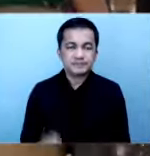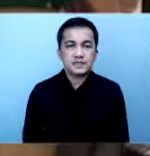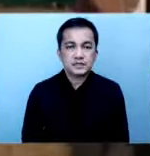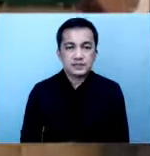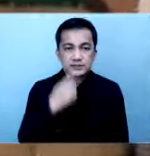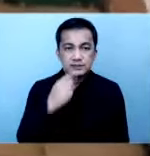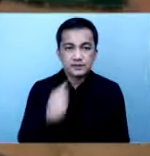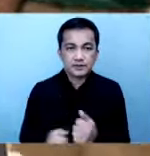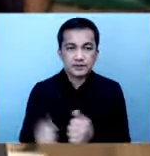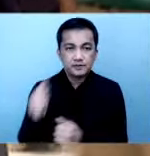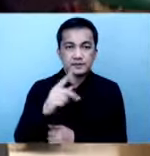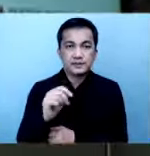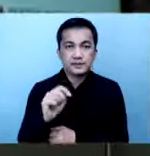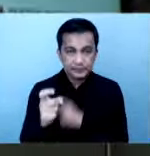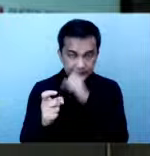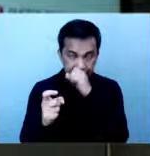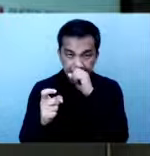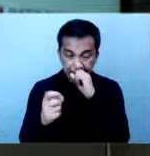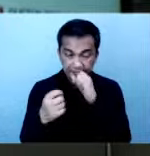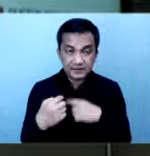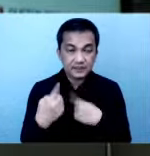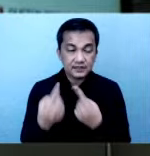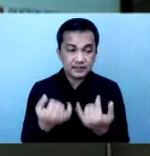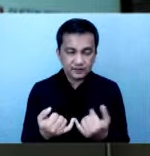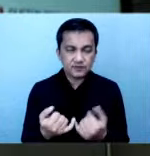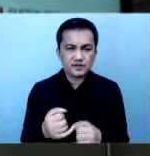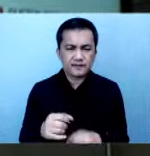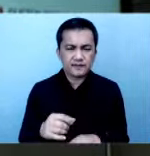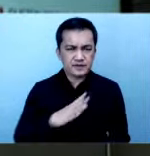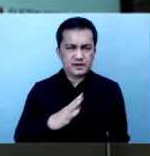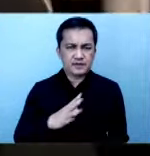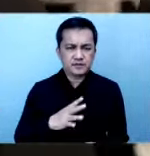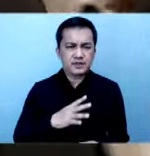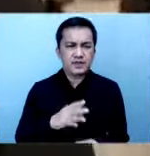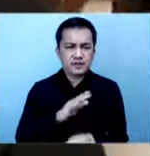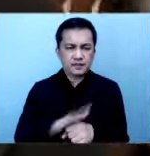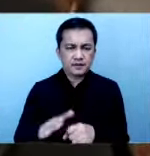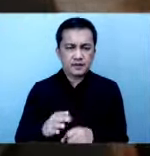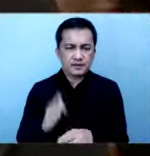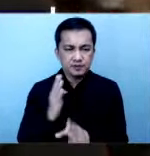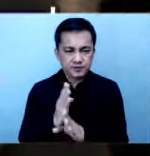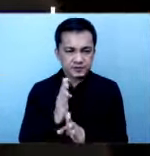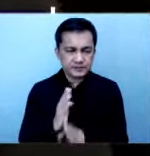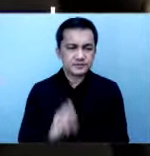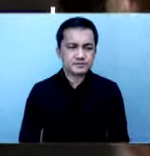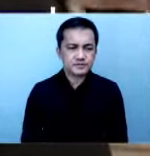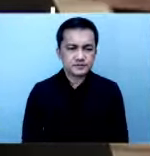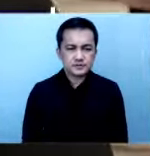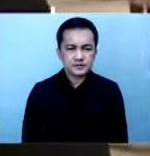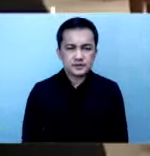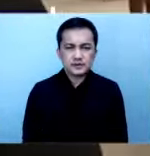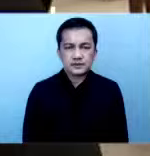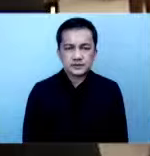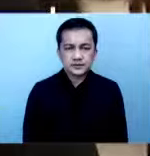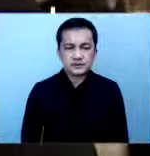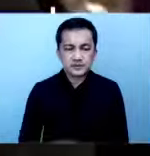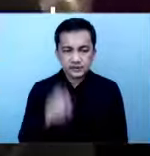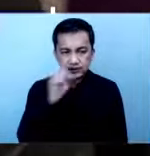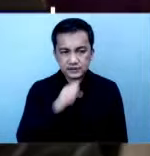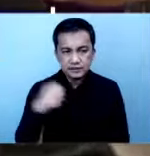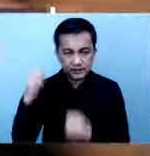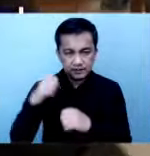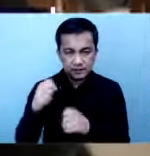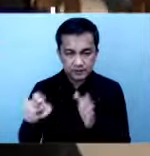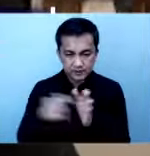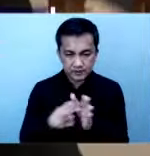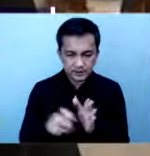pamunuan ng PTEX, sa ngayon sapat pa ang mga bumabiyahing bus. Tinansya natin kung ilan yung mga aasahan natin mga pasahero. Kaya as